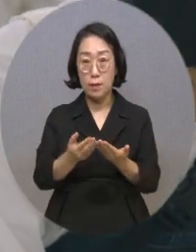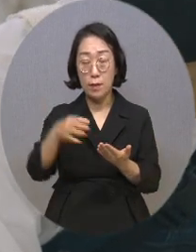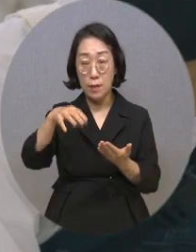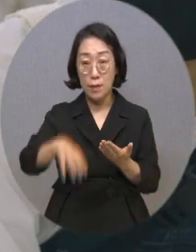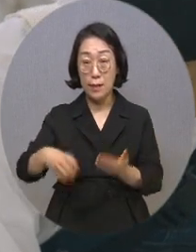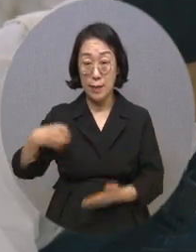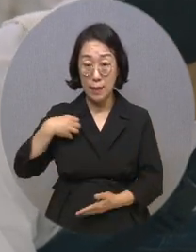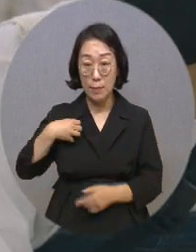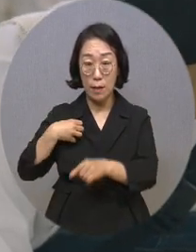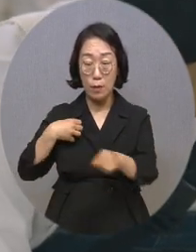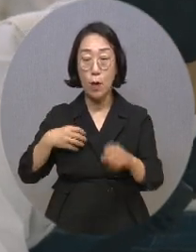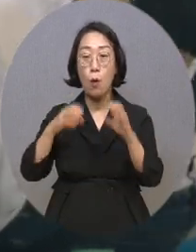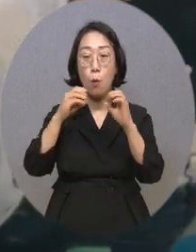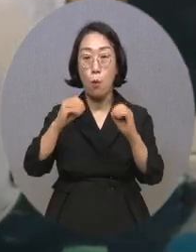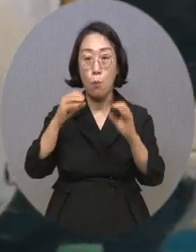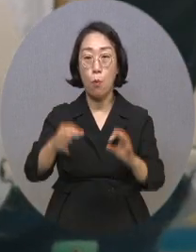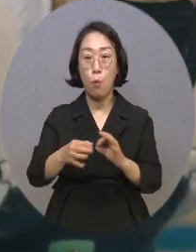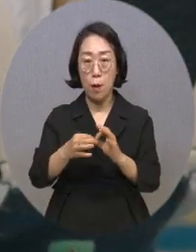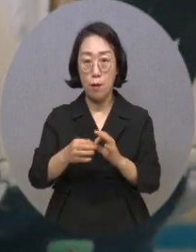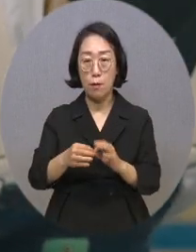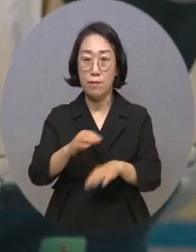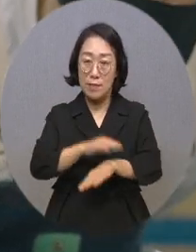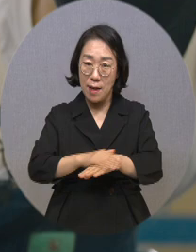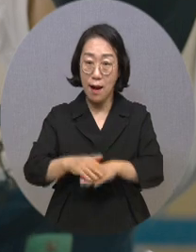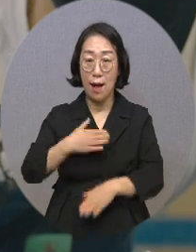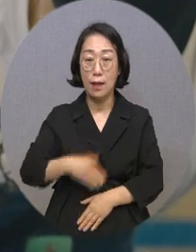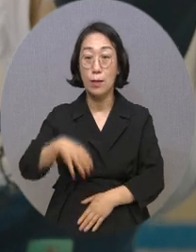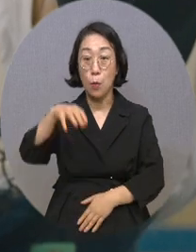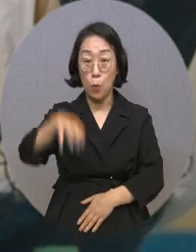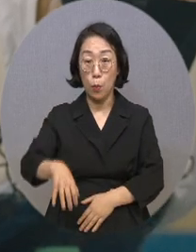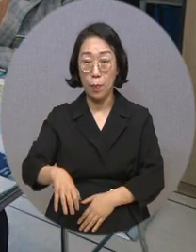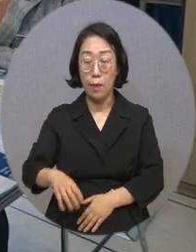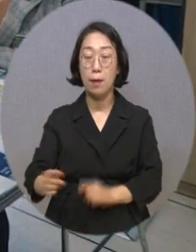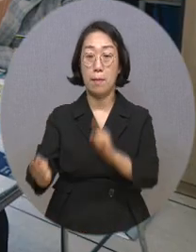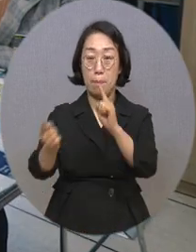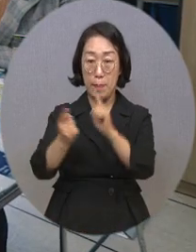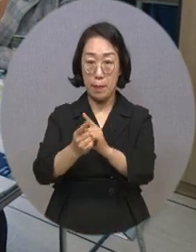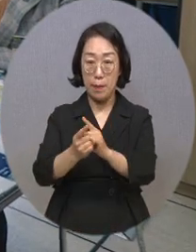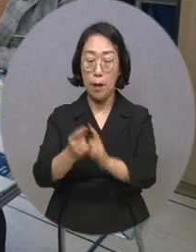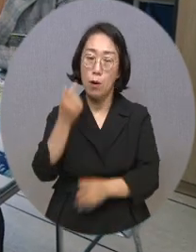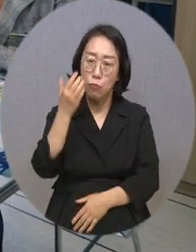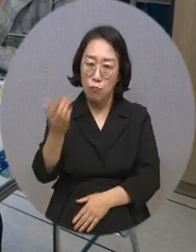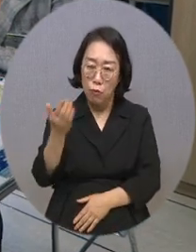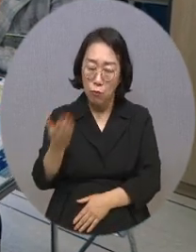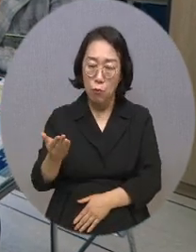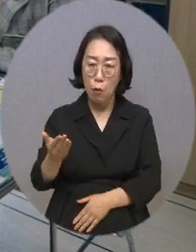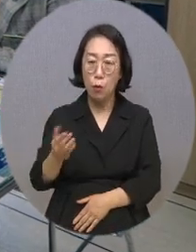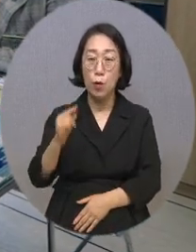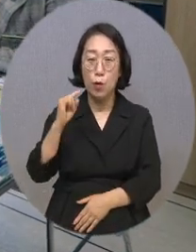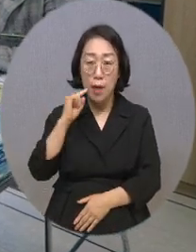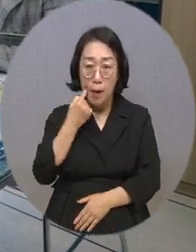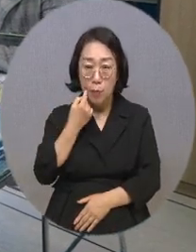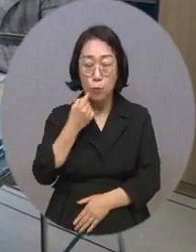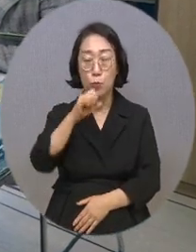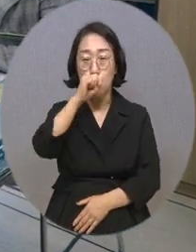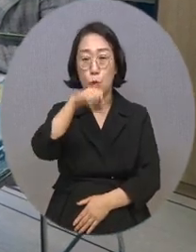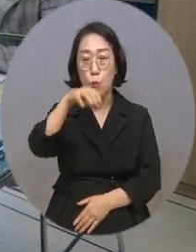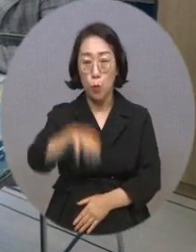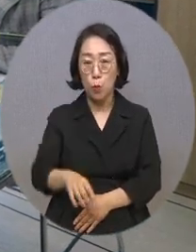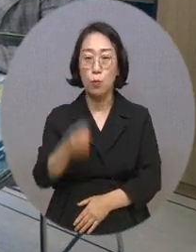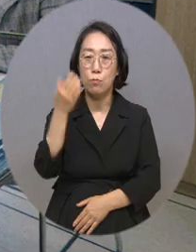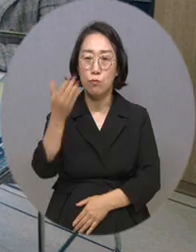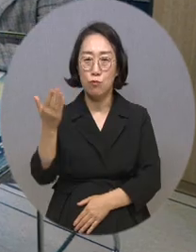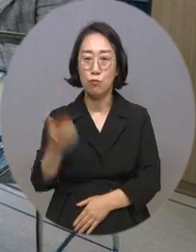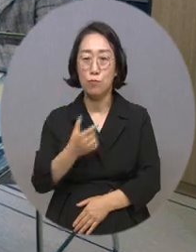남해 홍보 이런 거에 대해서 가장 또 많이 아시는 과라서 이렇게 팀장님을 찾아와서 남해 어디가 이쁜지 어디가 좋은지 어디가 명소인지 이런 걸 좀